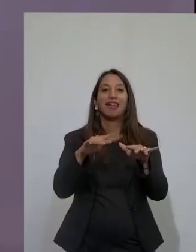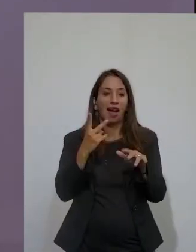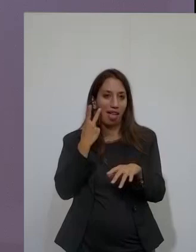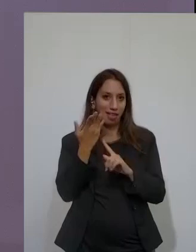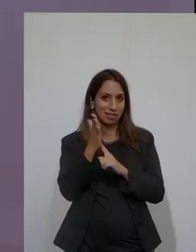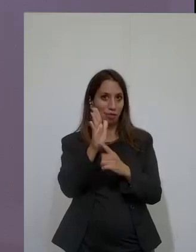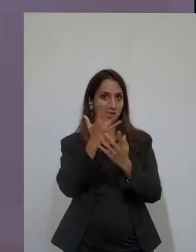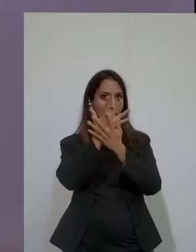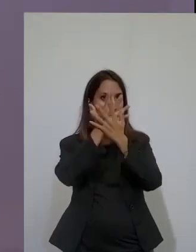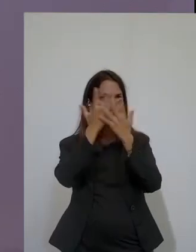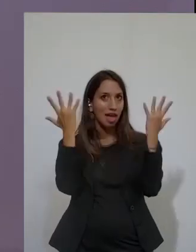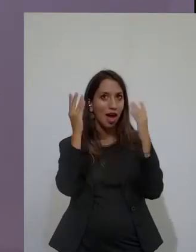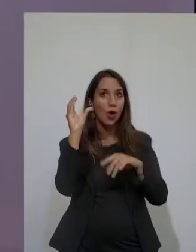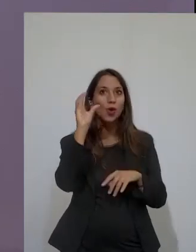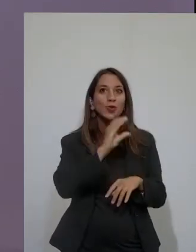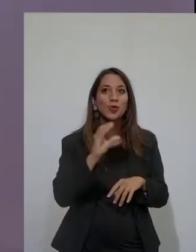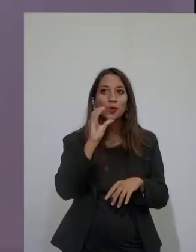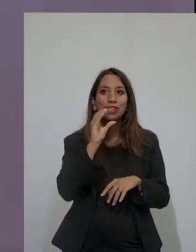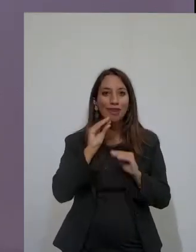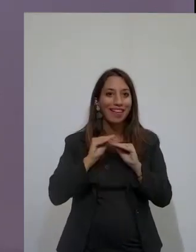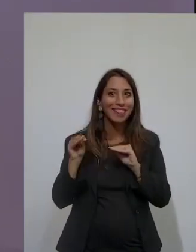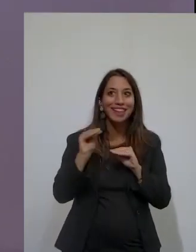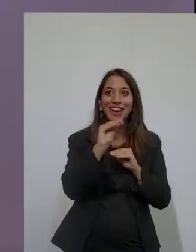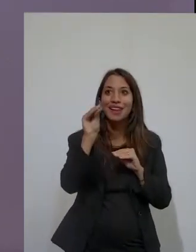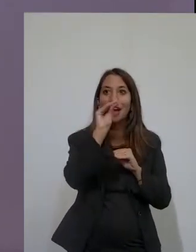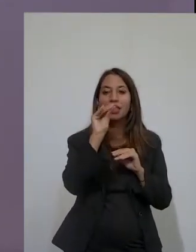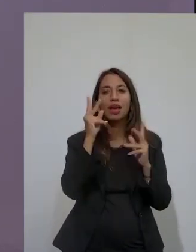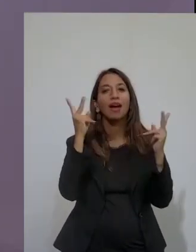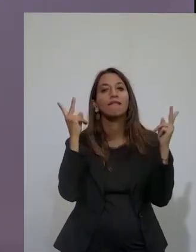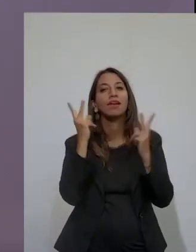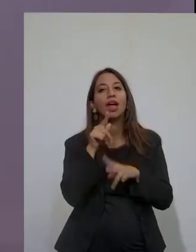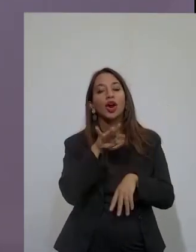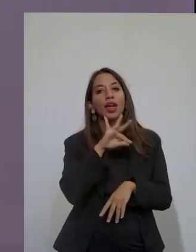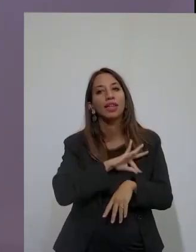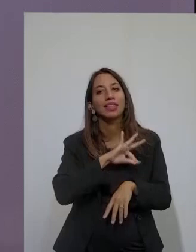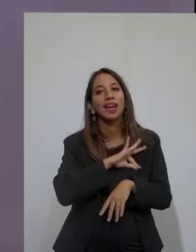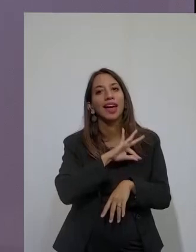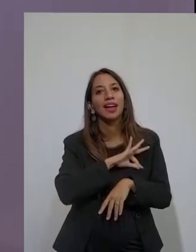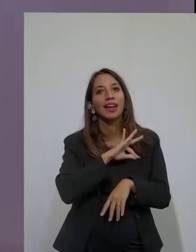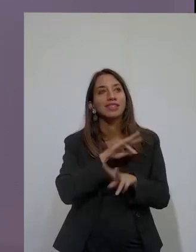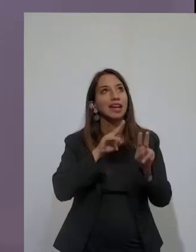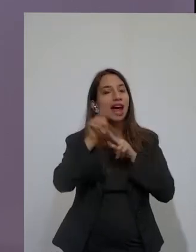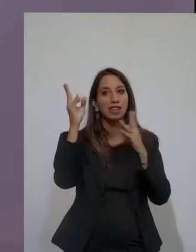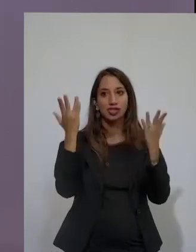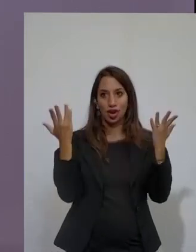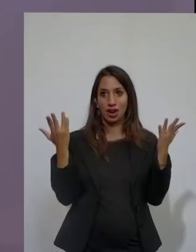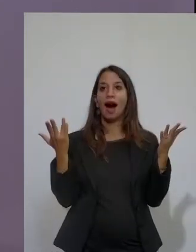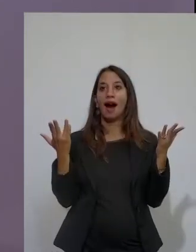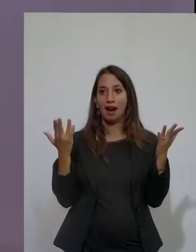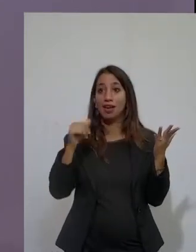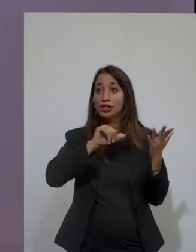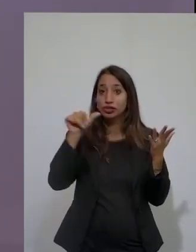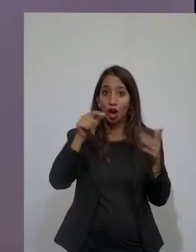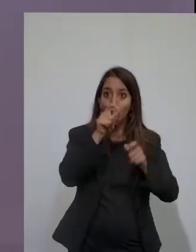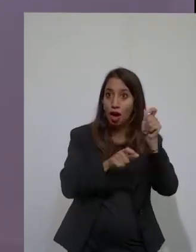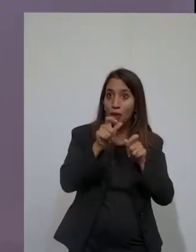tangibile che il turismo itinerante è veramente un interesse nazionale, sia per gli